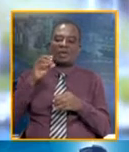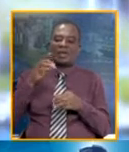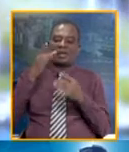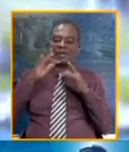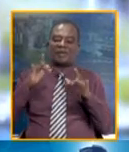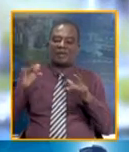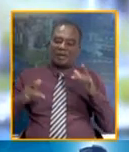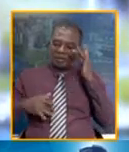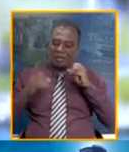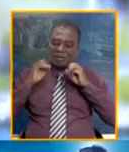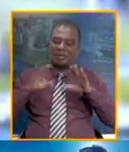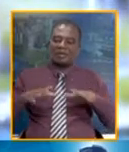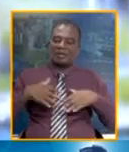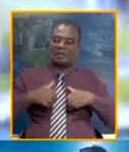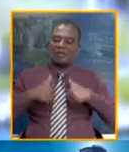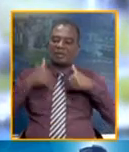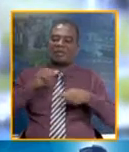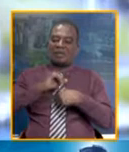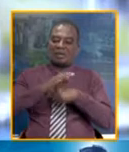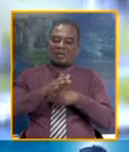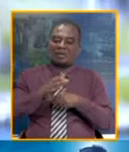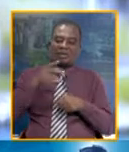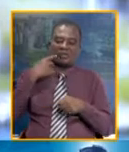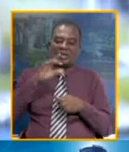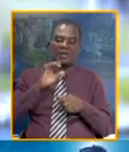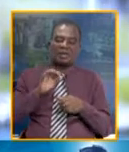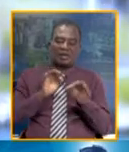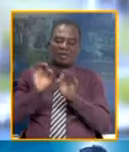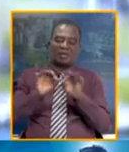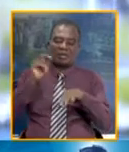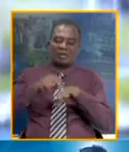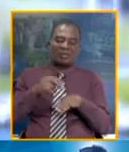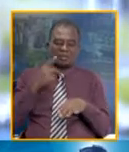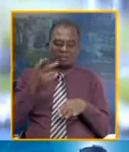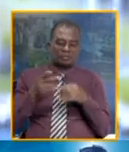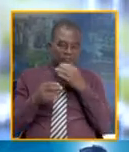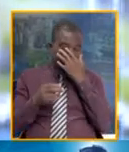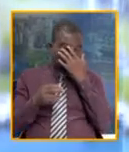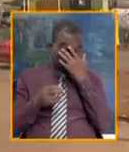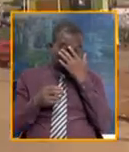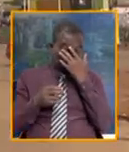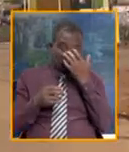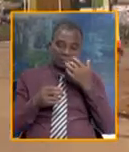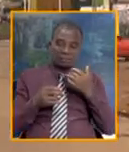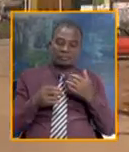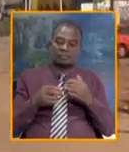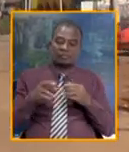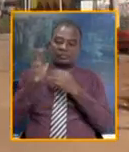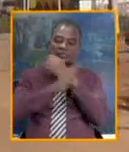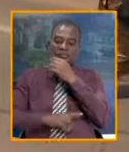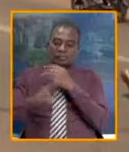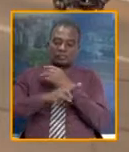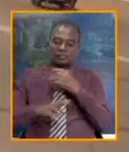la crise sanitaire liée au coronavirus. Les explications de Astou Touré. La région